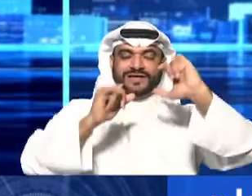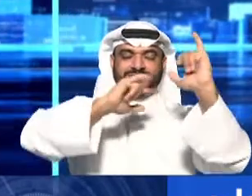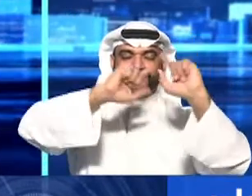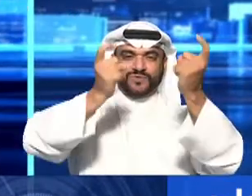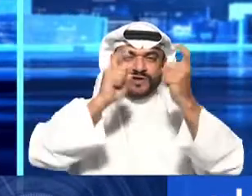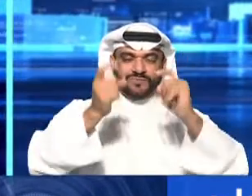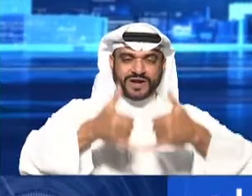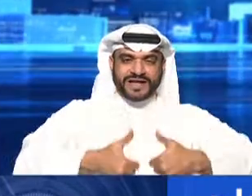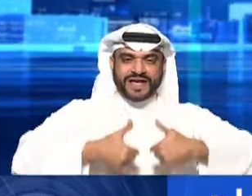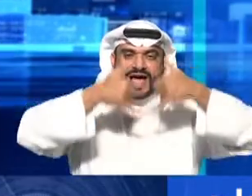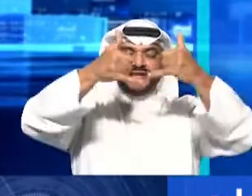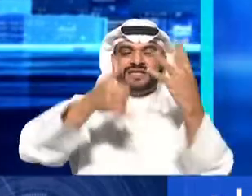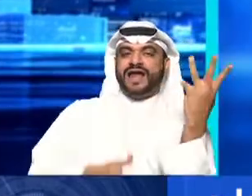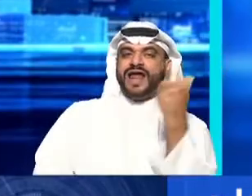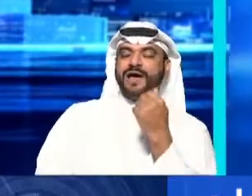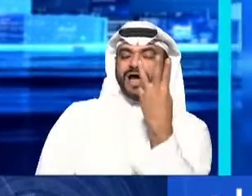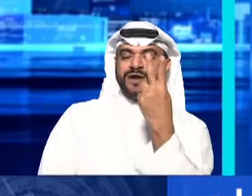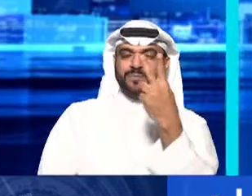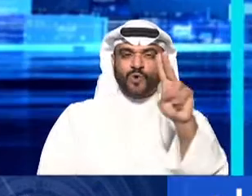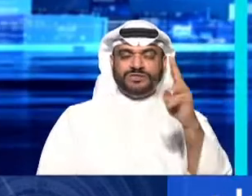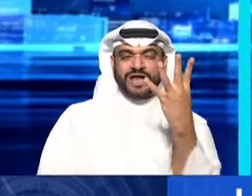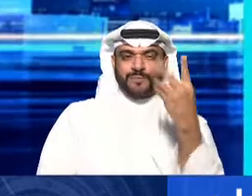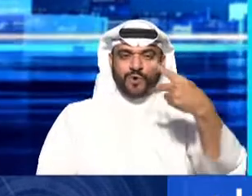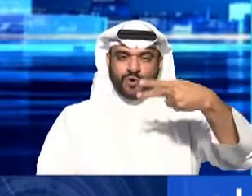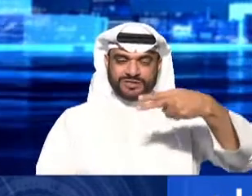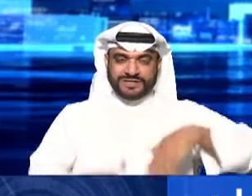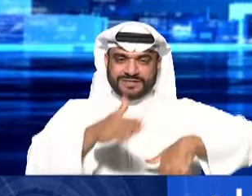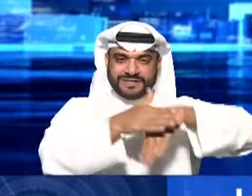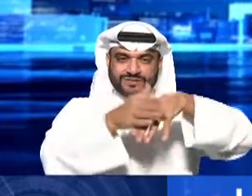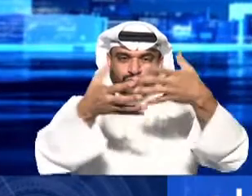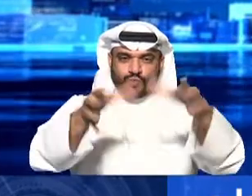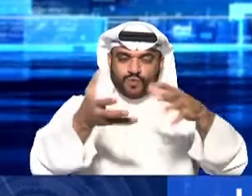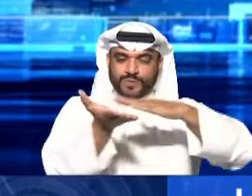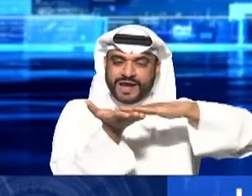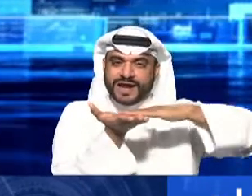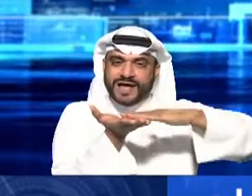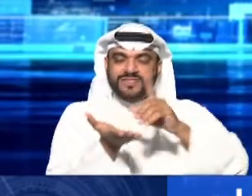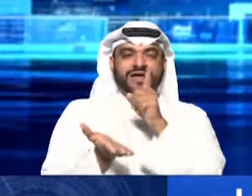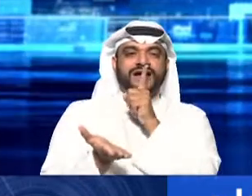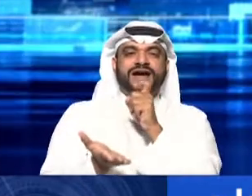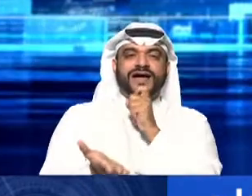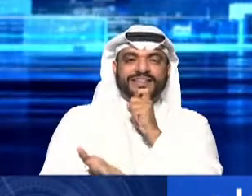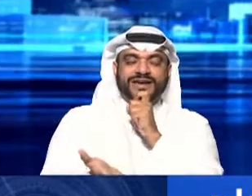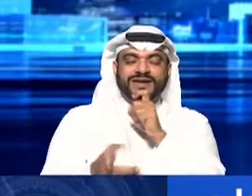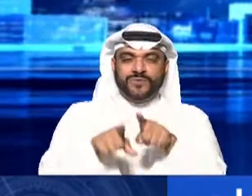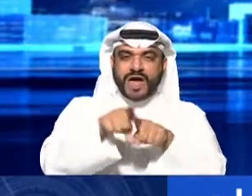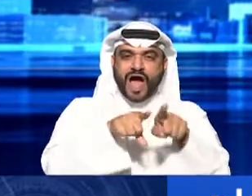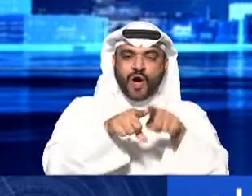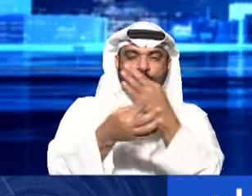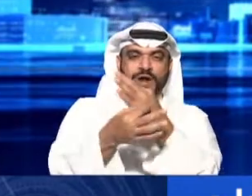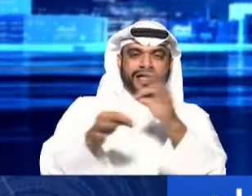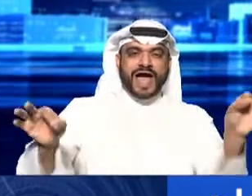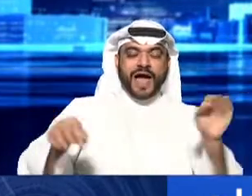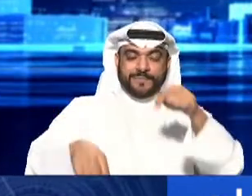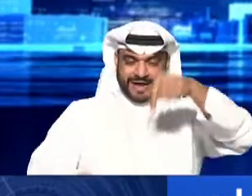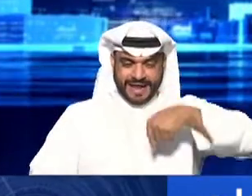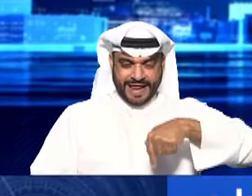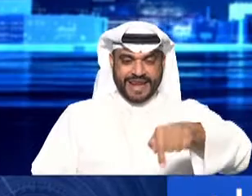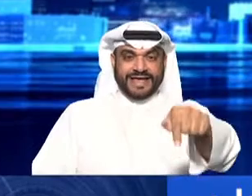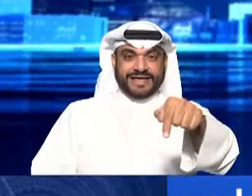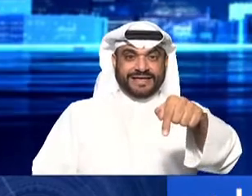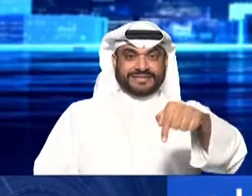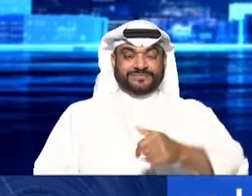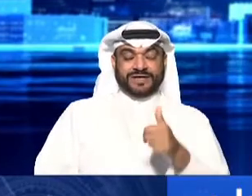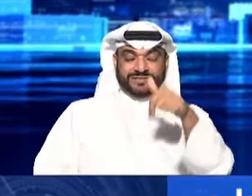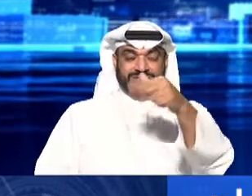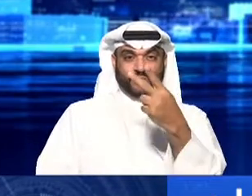العربي 24 لكرة القدم التي تستضيفها دولة قطر الشقيقة خلال الفترة من 26 من